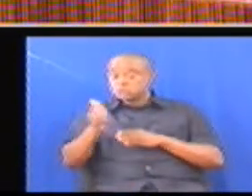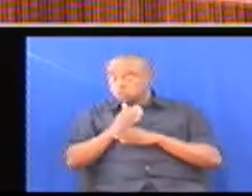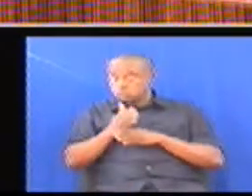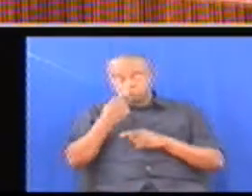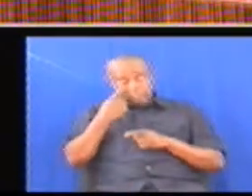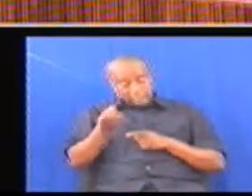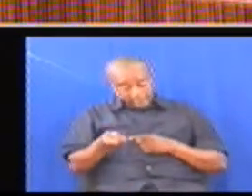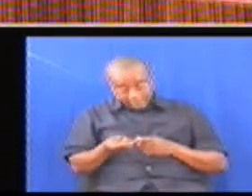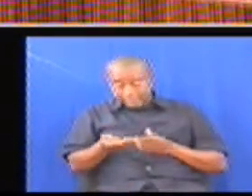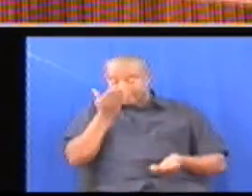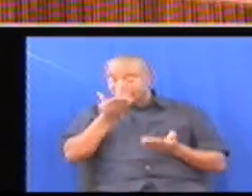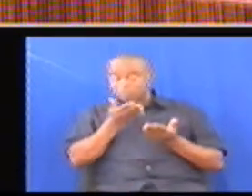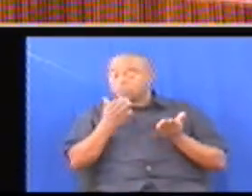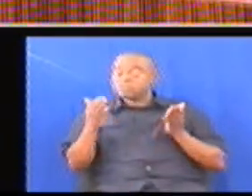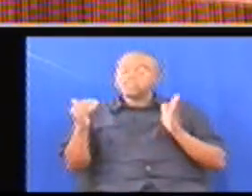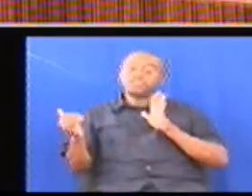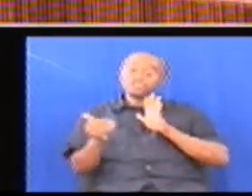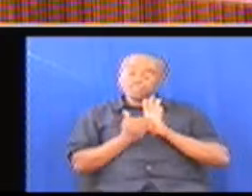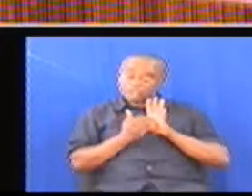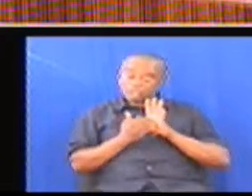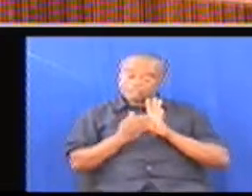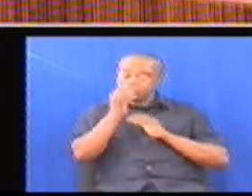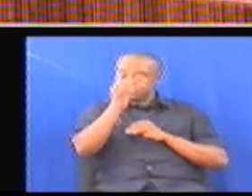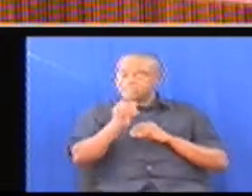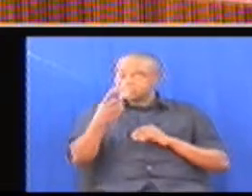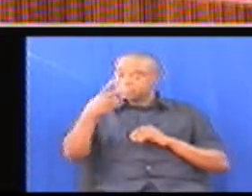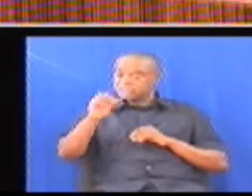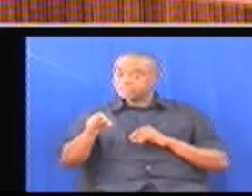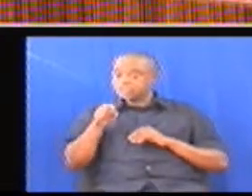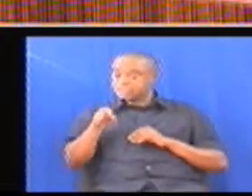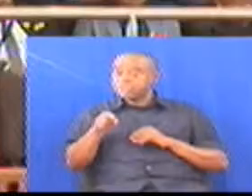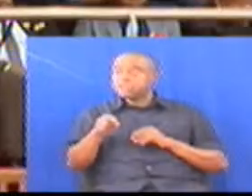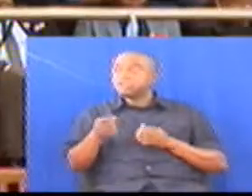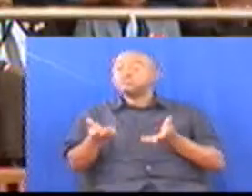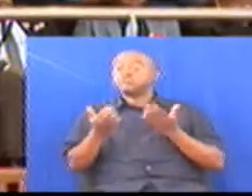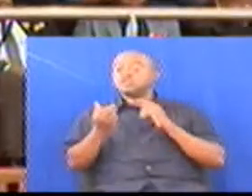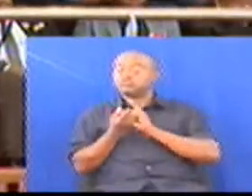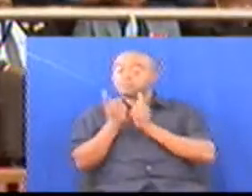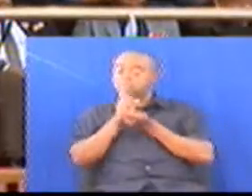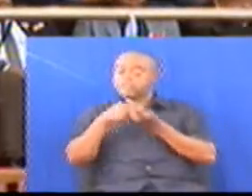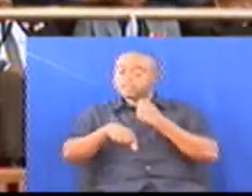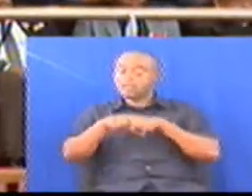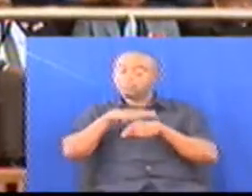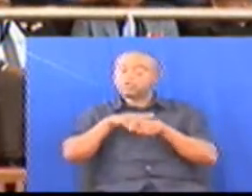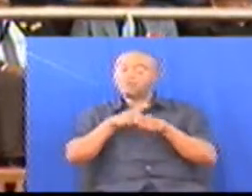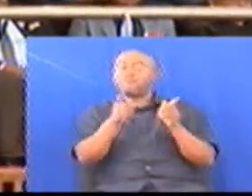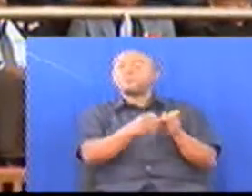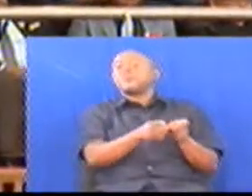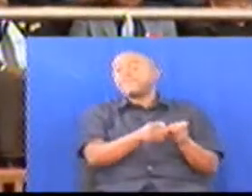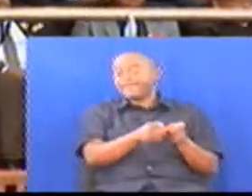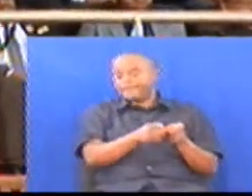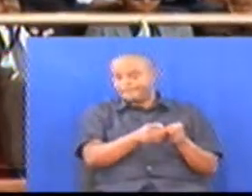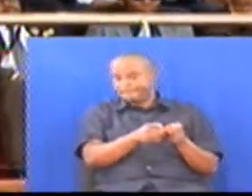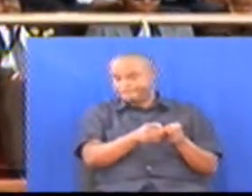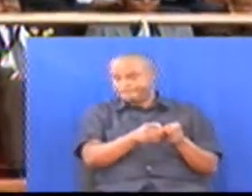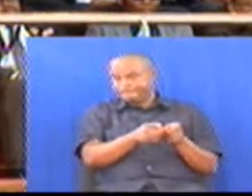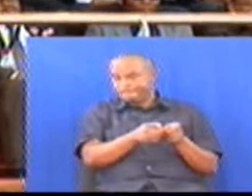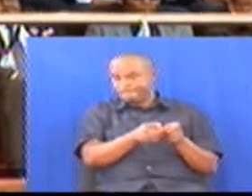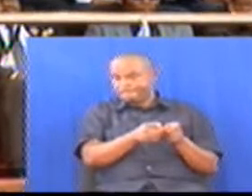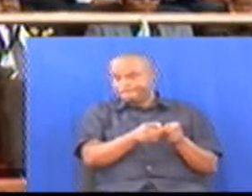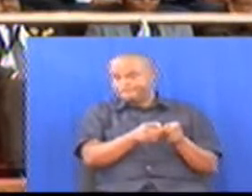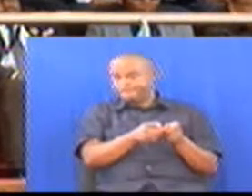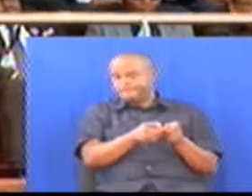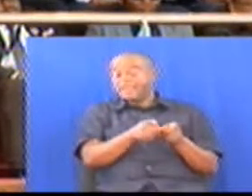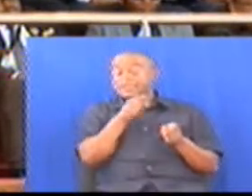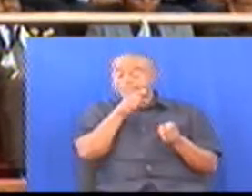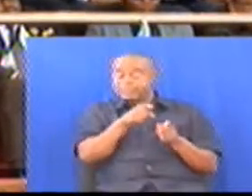kisheria cha 20% ya amana zinazoweza kubadilishwa kwa muda mfupi kuwa fedha taslimu, yani demand